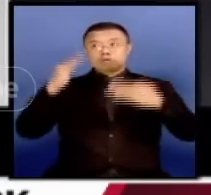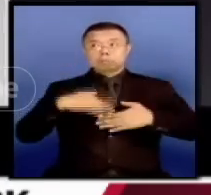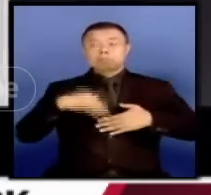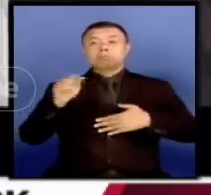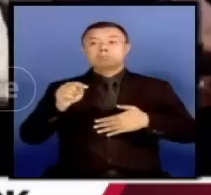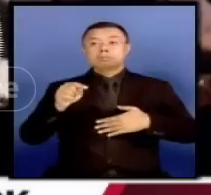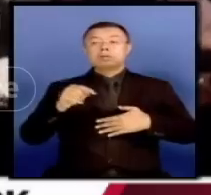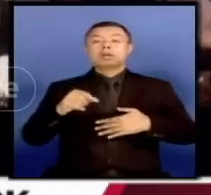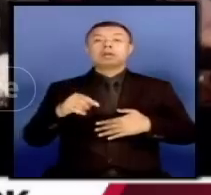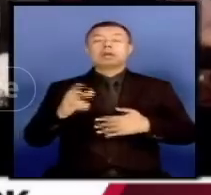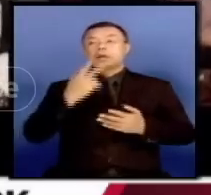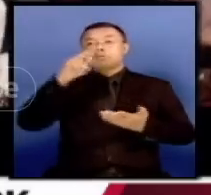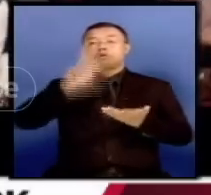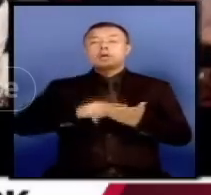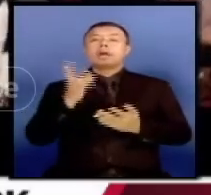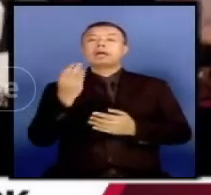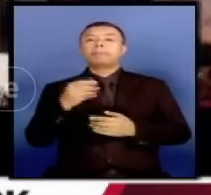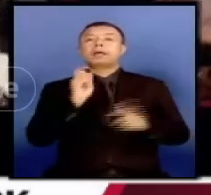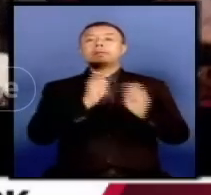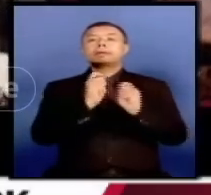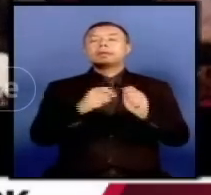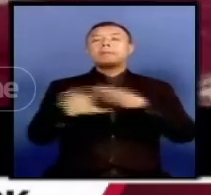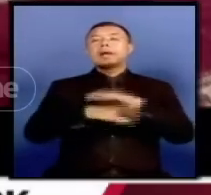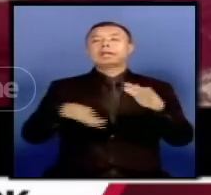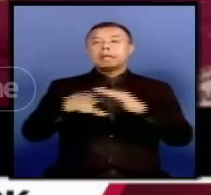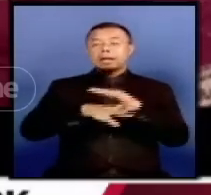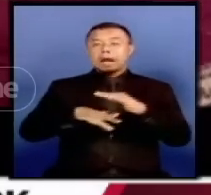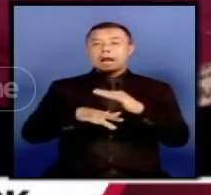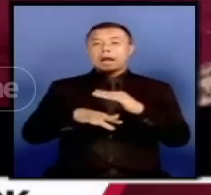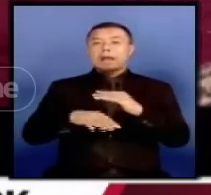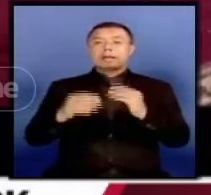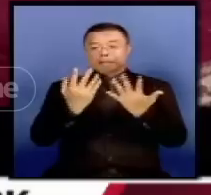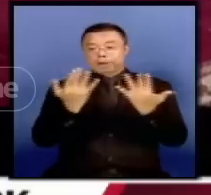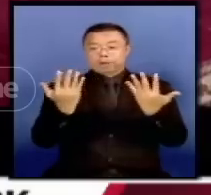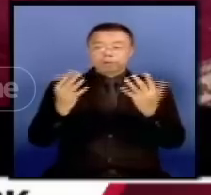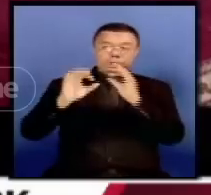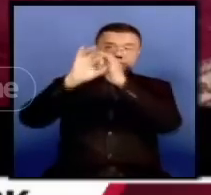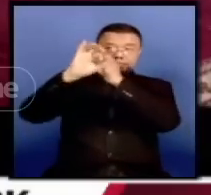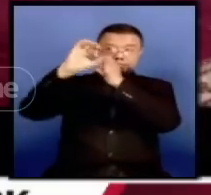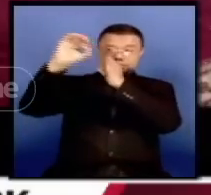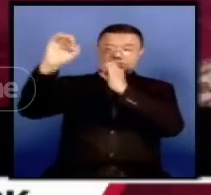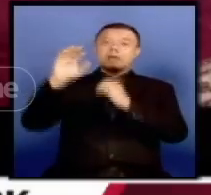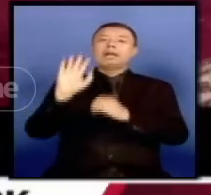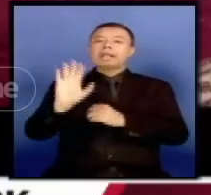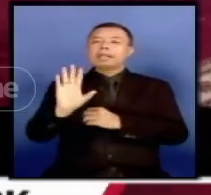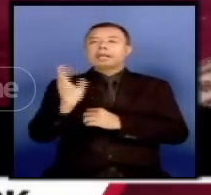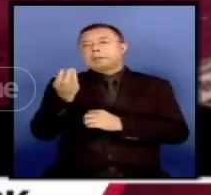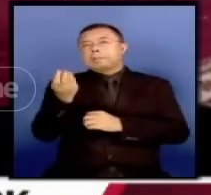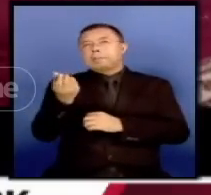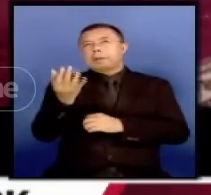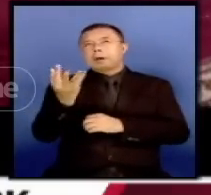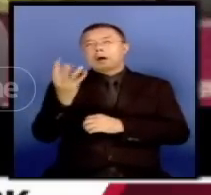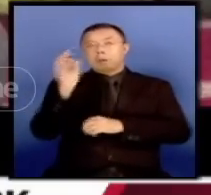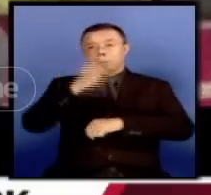menentukan kapan Idul Fitri ini berdasarkan ru'yat atau hilal, sekitar beberapa saat lagi nanti